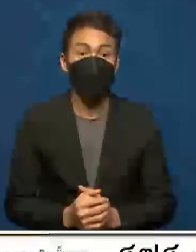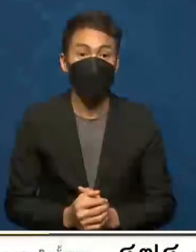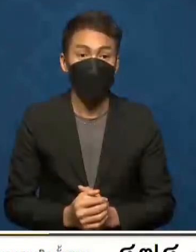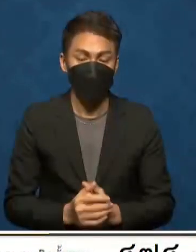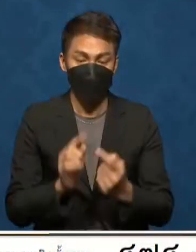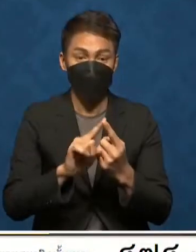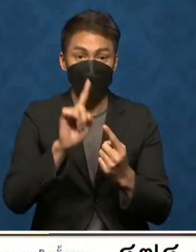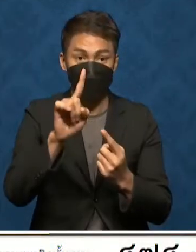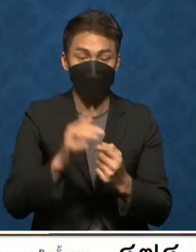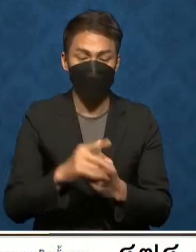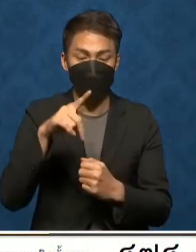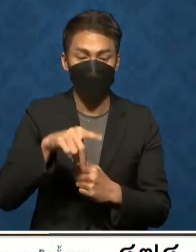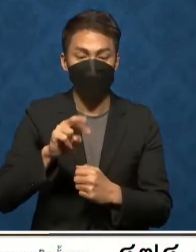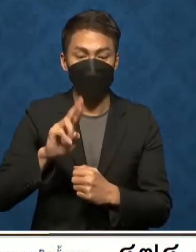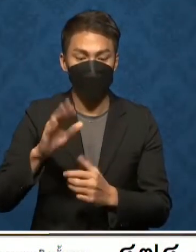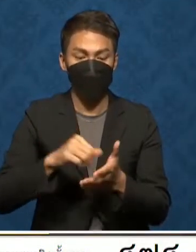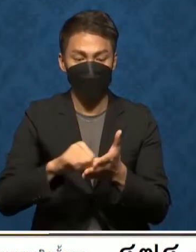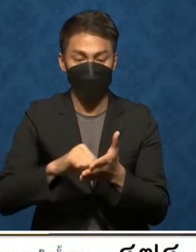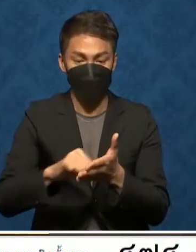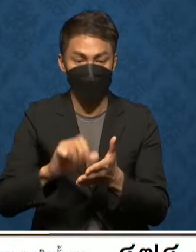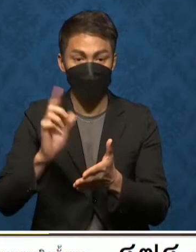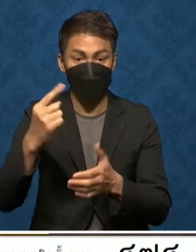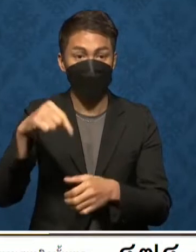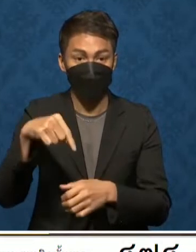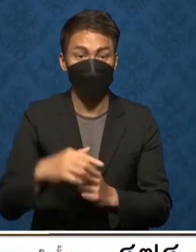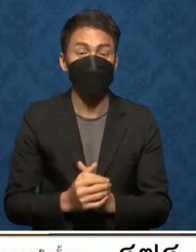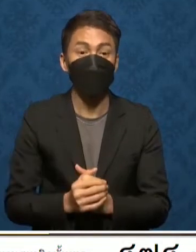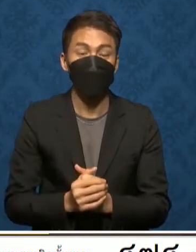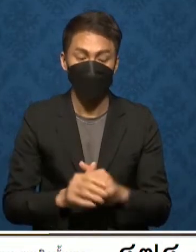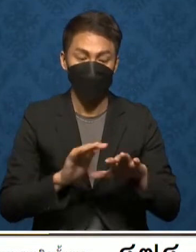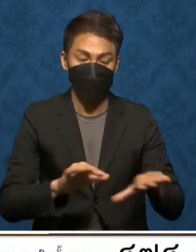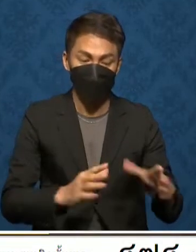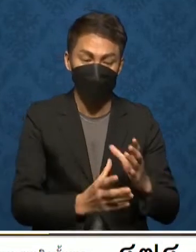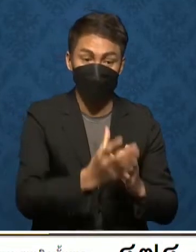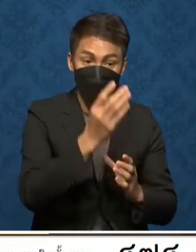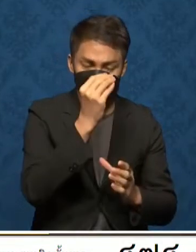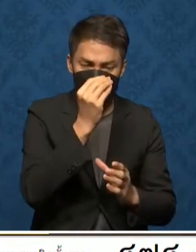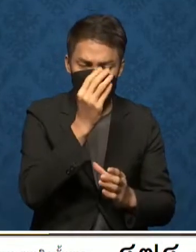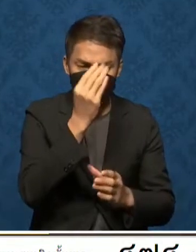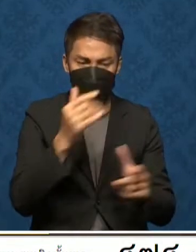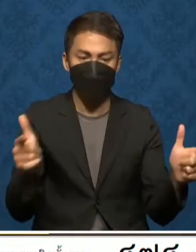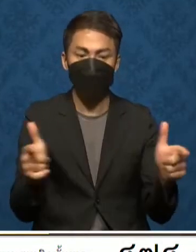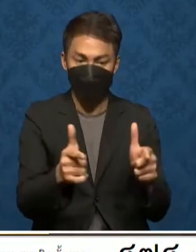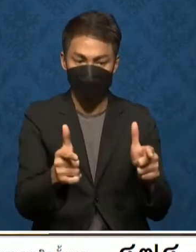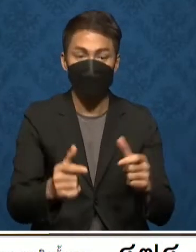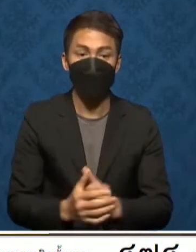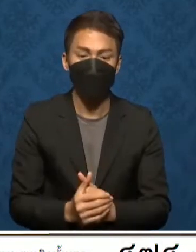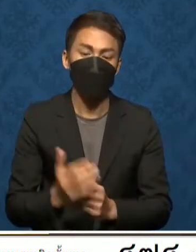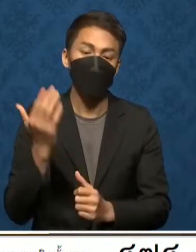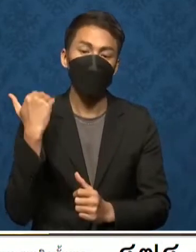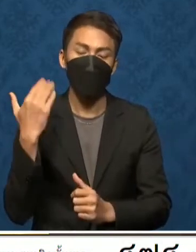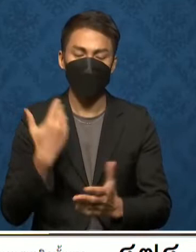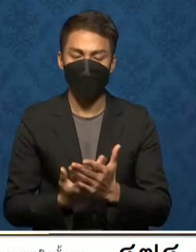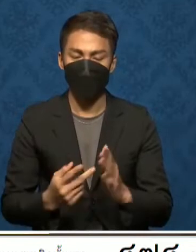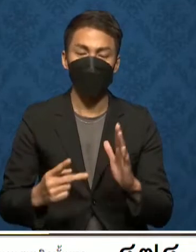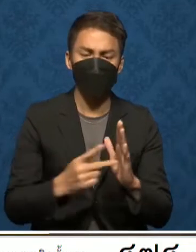รบ.ฉบับแก้ไขปรับปรุงนี้นักเรียนนักศึกษาหลักสูตรระยะสั้นนะครับซึ่งแต่ก่อนไม่สามารถกู้ก